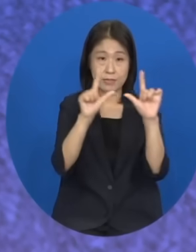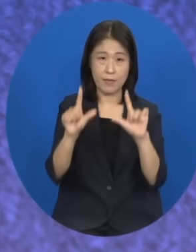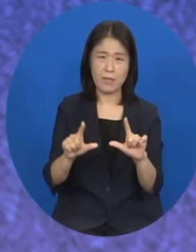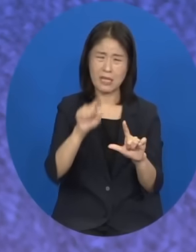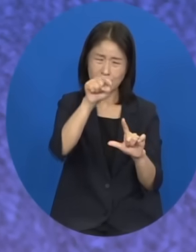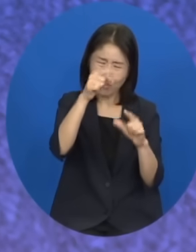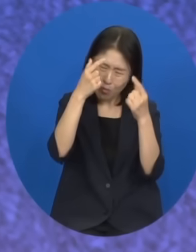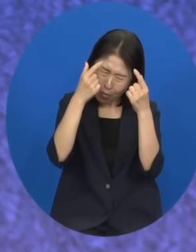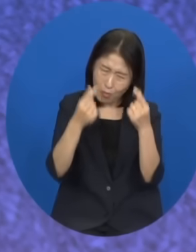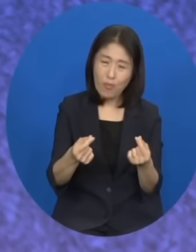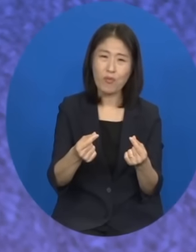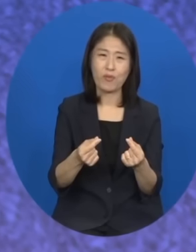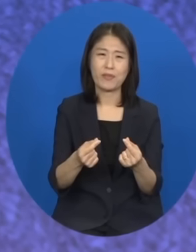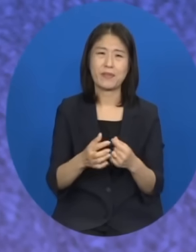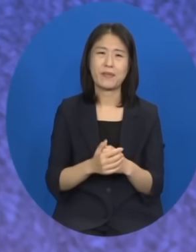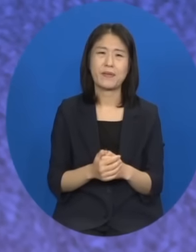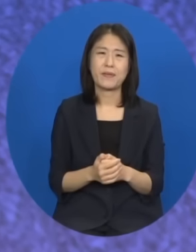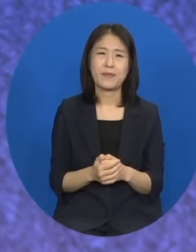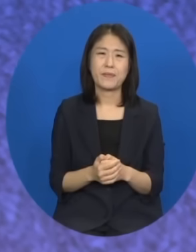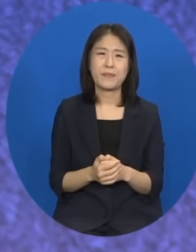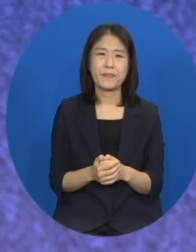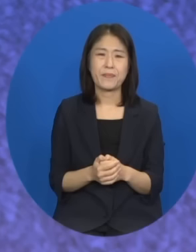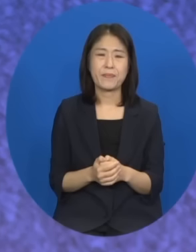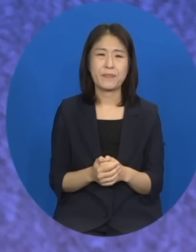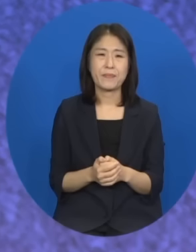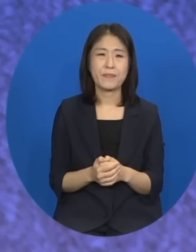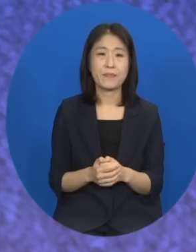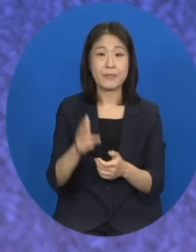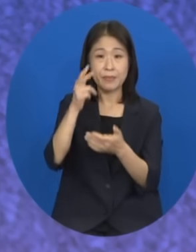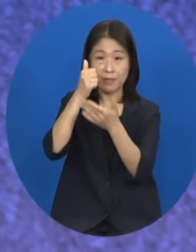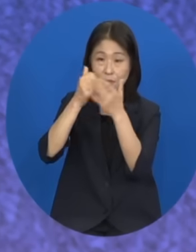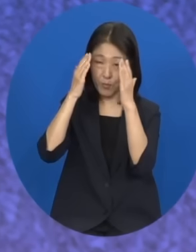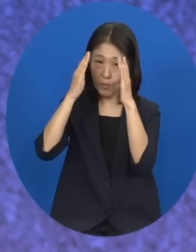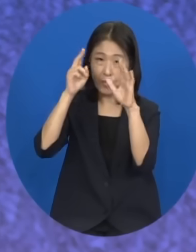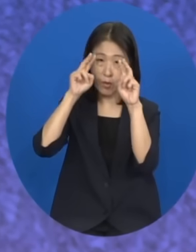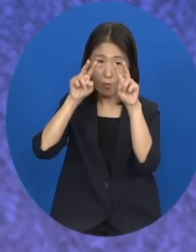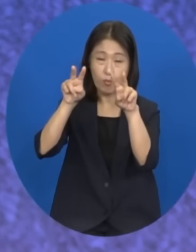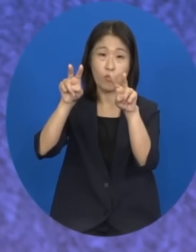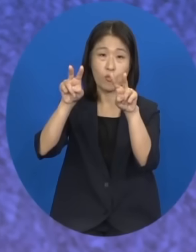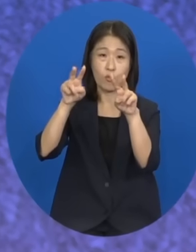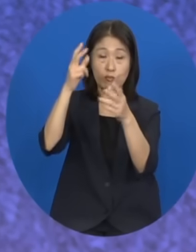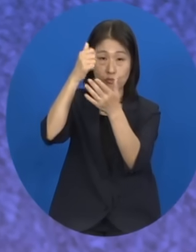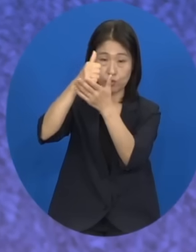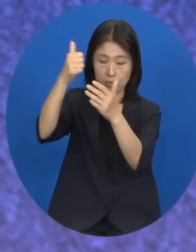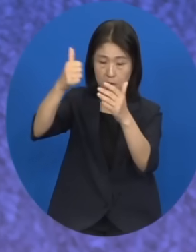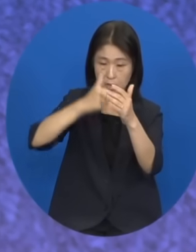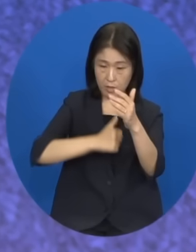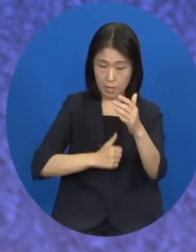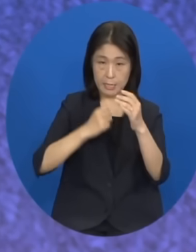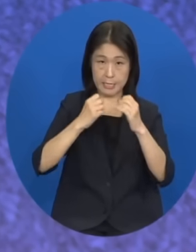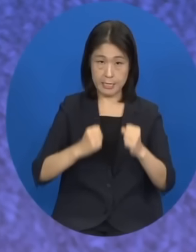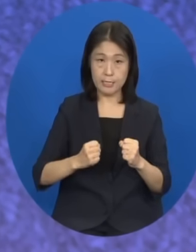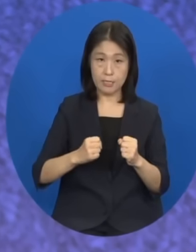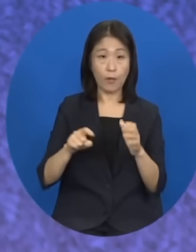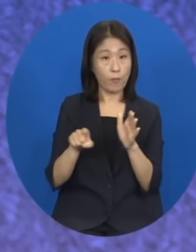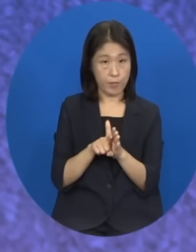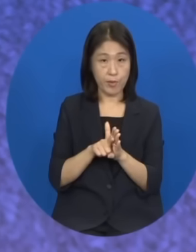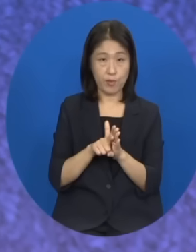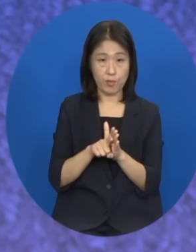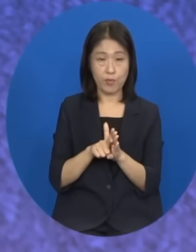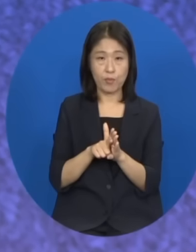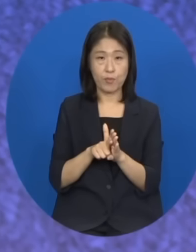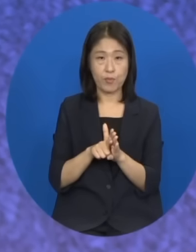같아요. 주님과 여러분이 주님을 바라보고 주님이 여러분 안에 계신 것을 정말 믿고